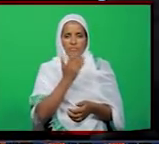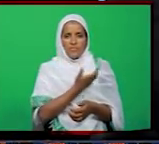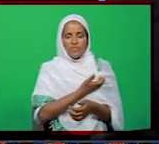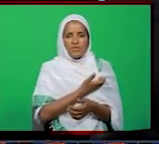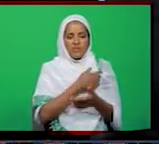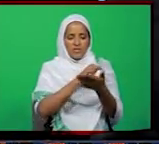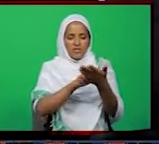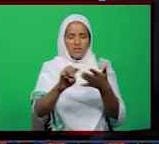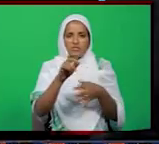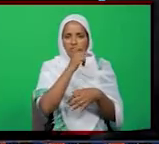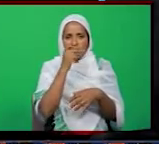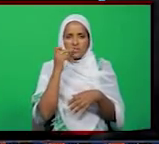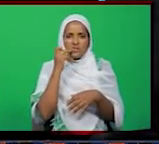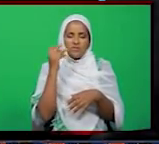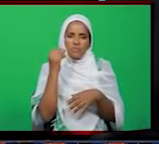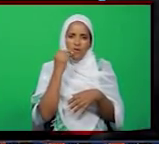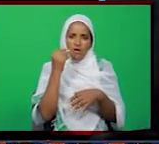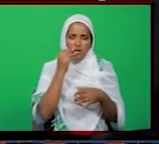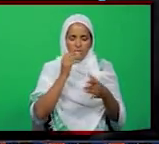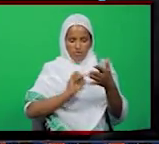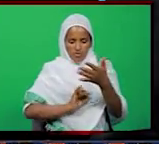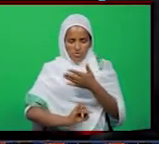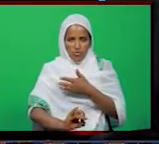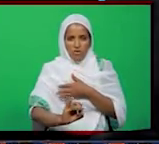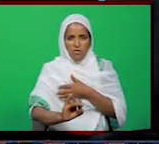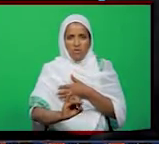የእመቤታችን የቅድስት ድንግል ማርያም ልደቷ